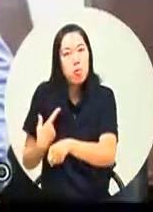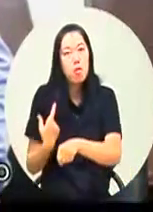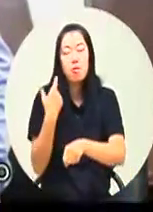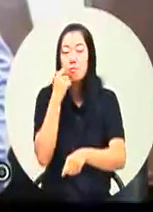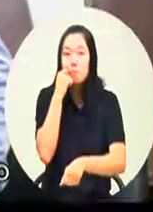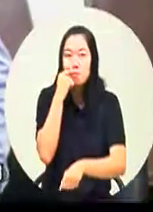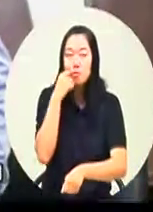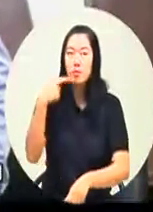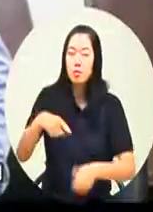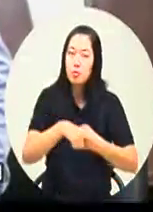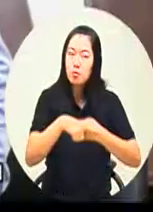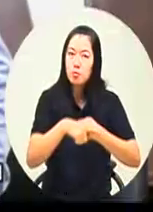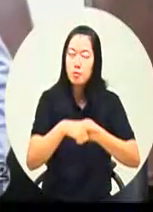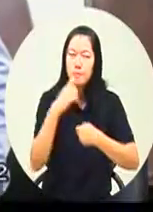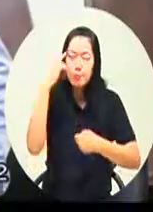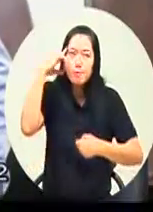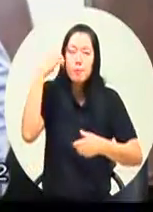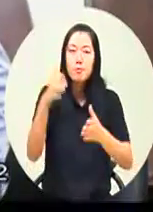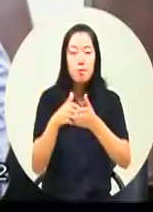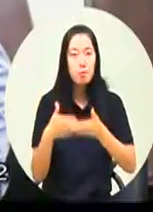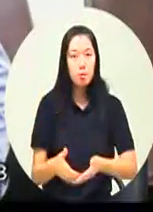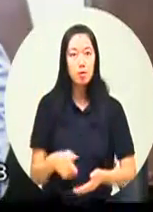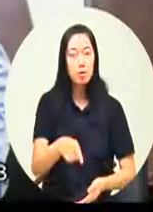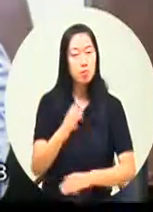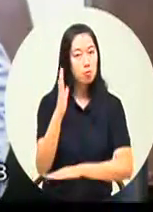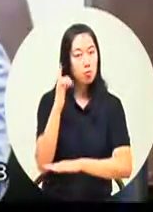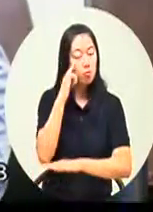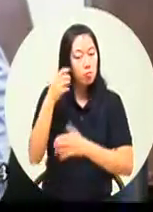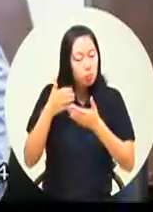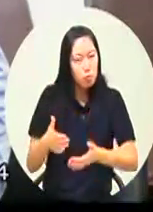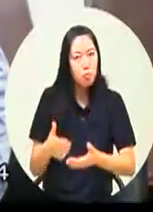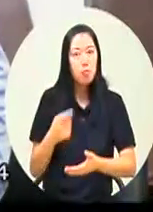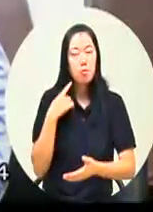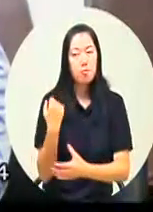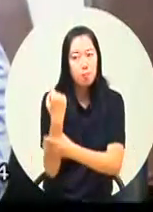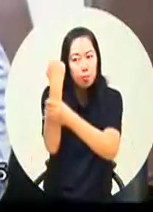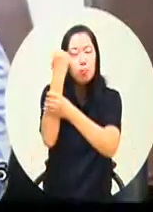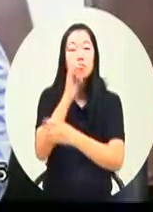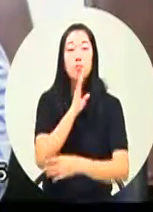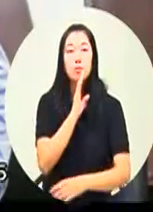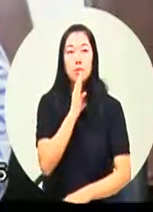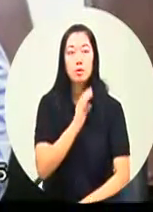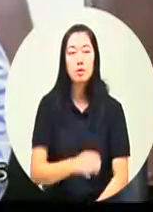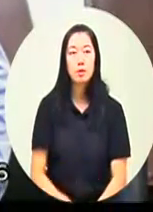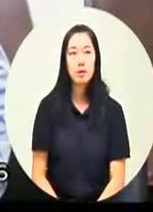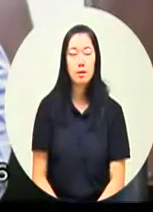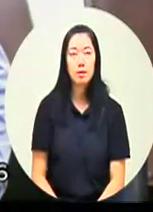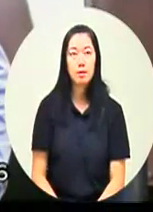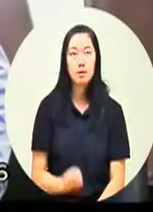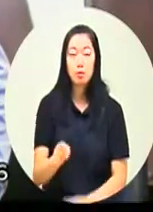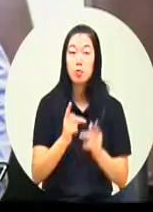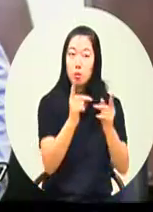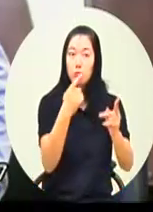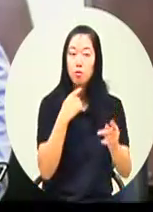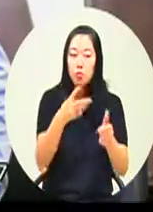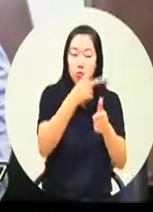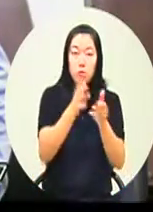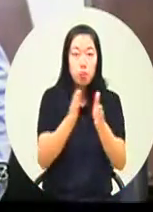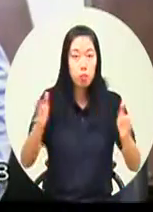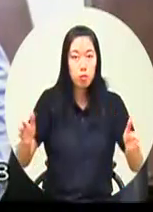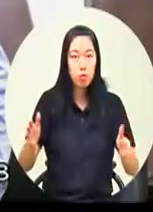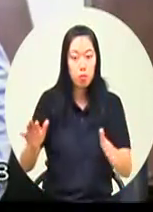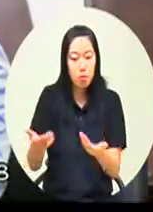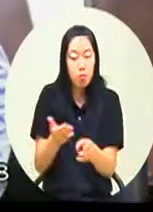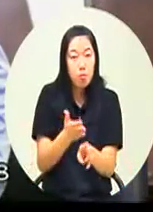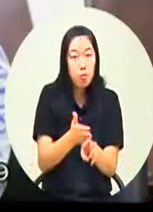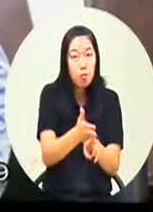是研发非常重要的，是政府是最重要的一个支持者。你像捷运我们现在第二阶段的那个轻轨是阿